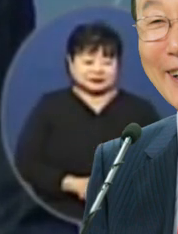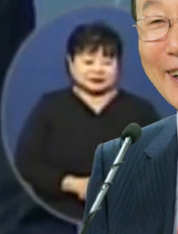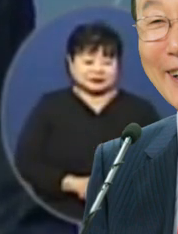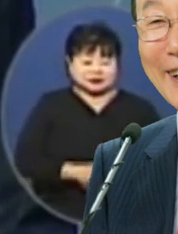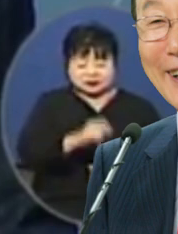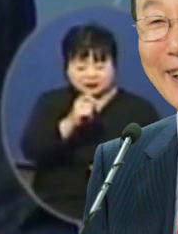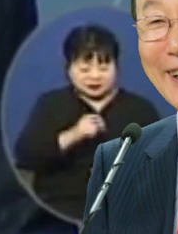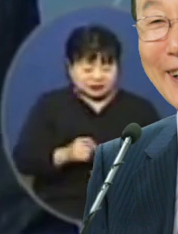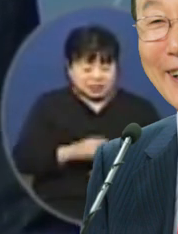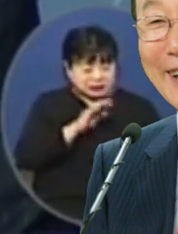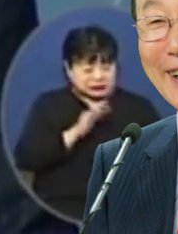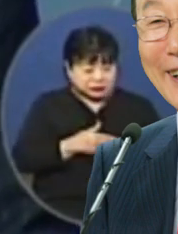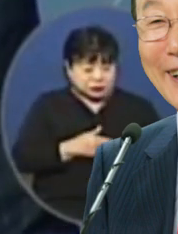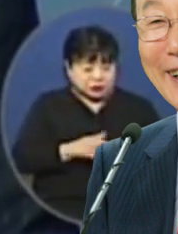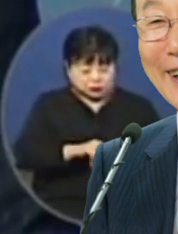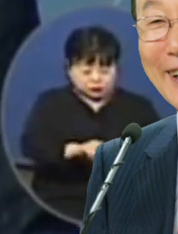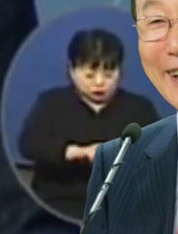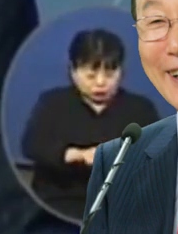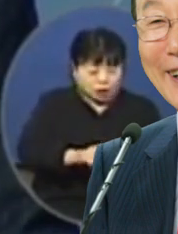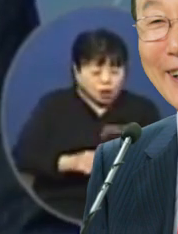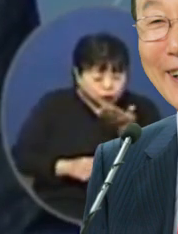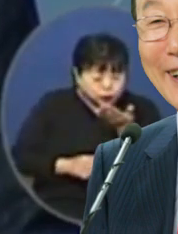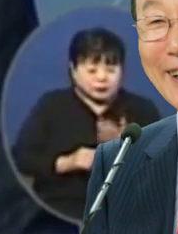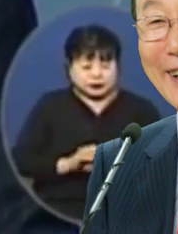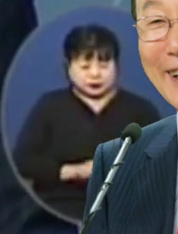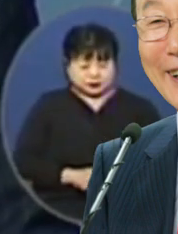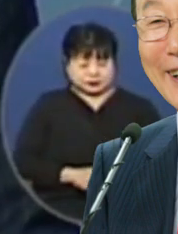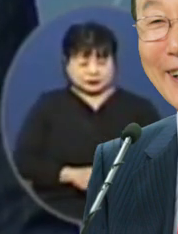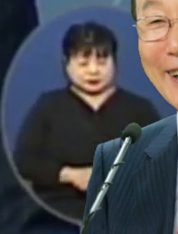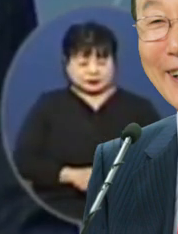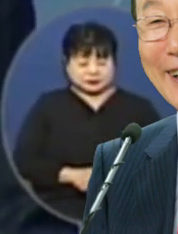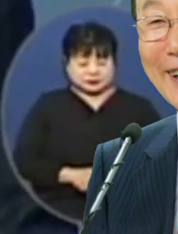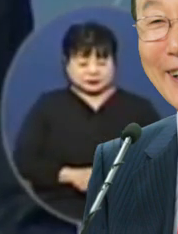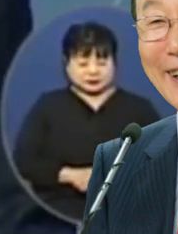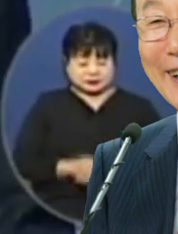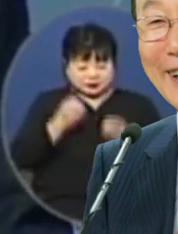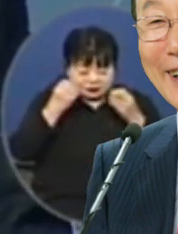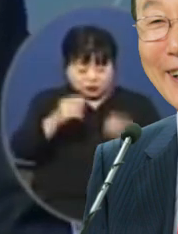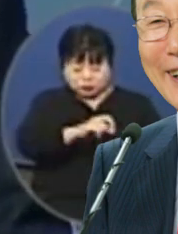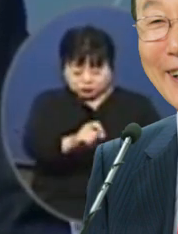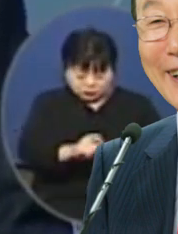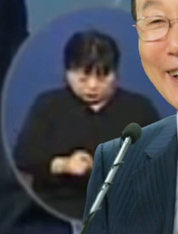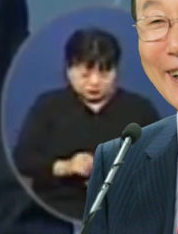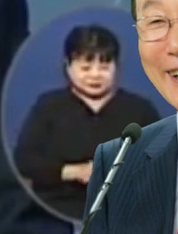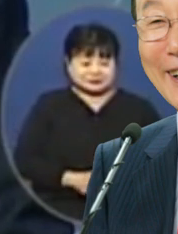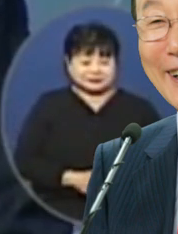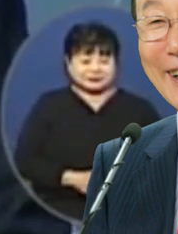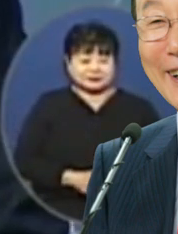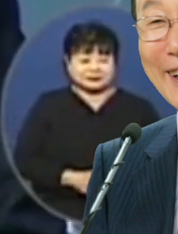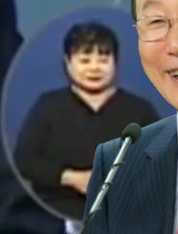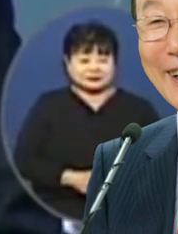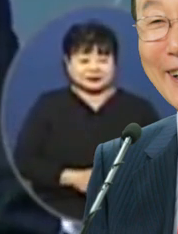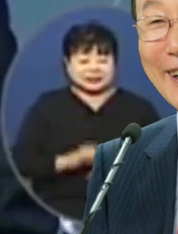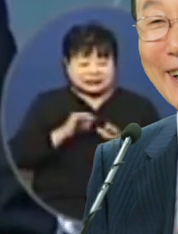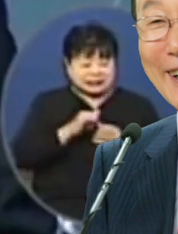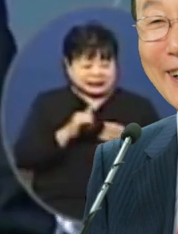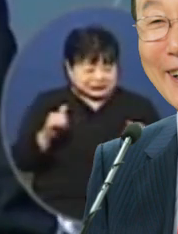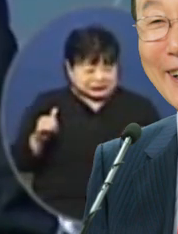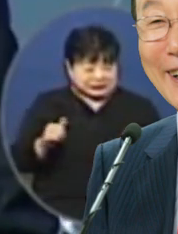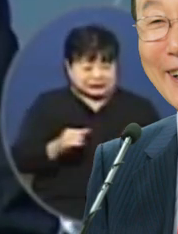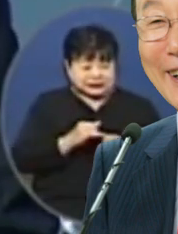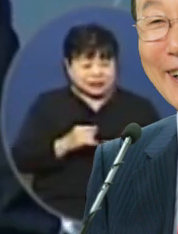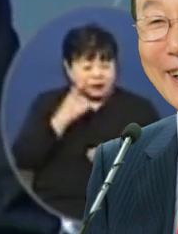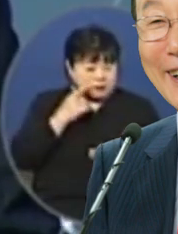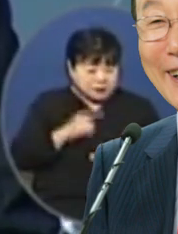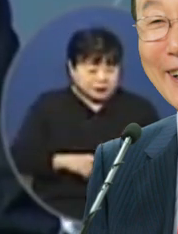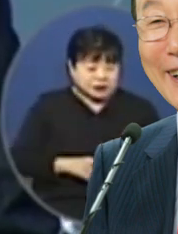글을 쓰다가 잘못하면 지우개로 지워버리지 않습니까? 그리고 새로 글을 쓰지요. 이 세상에 인간이 발명한 것